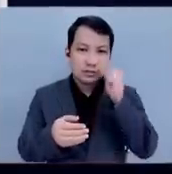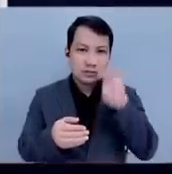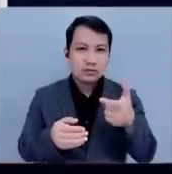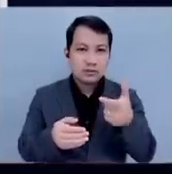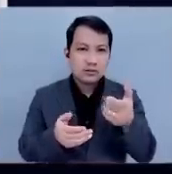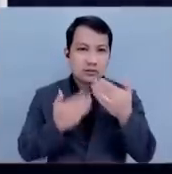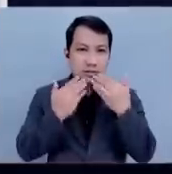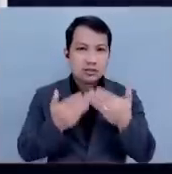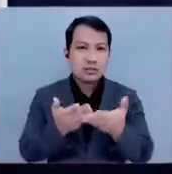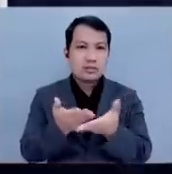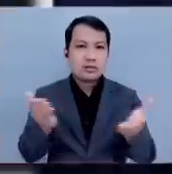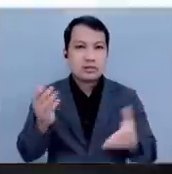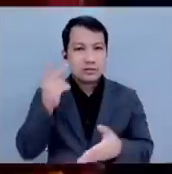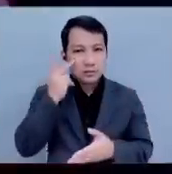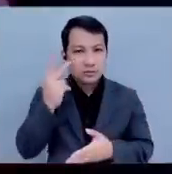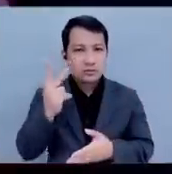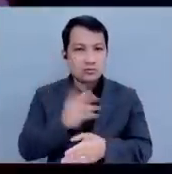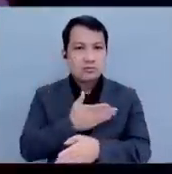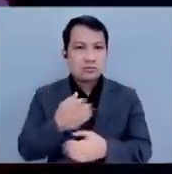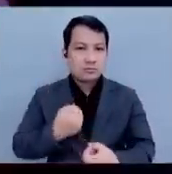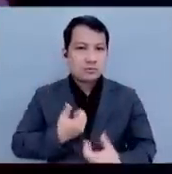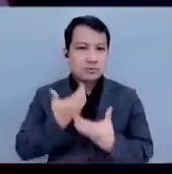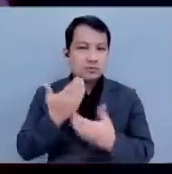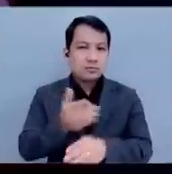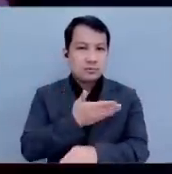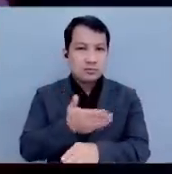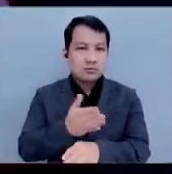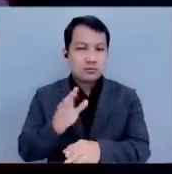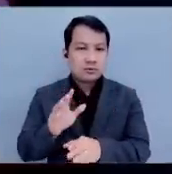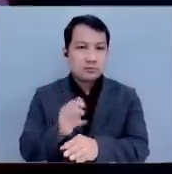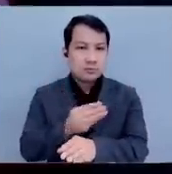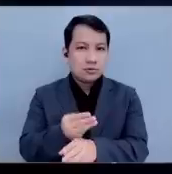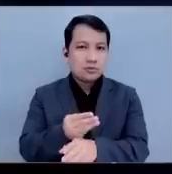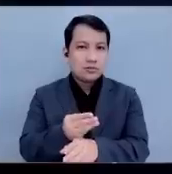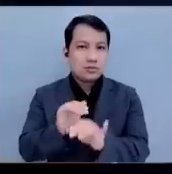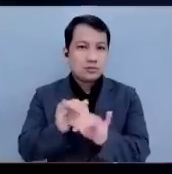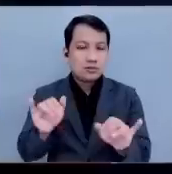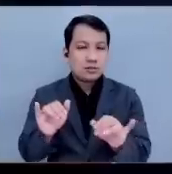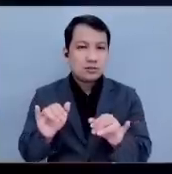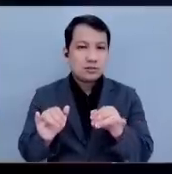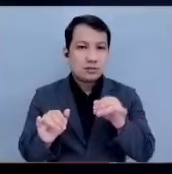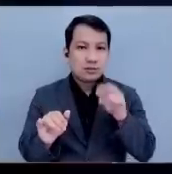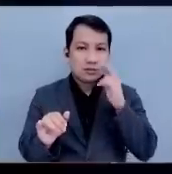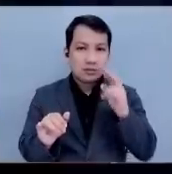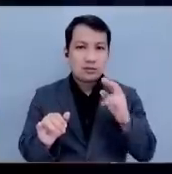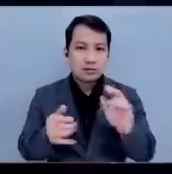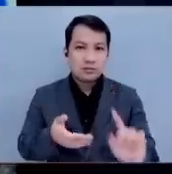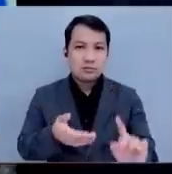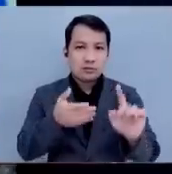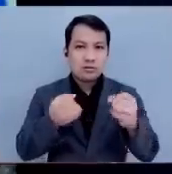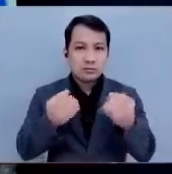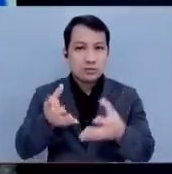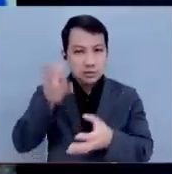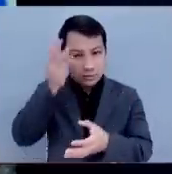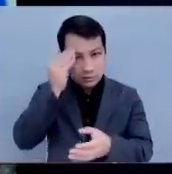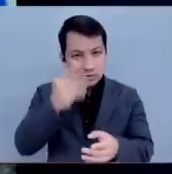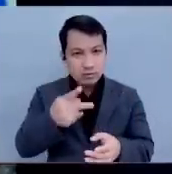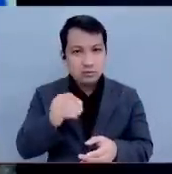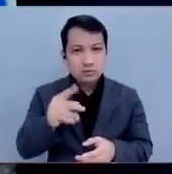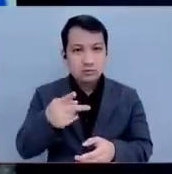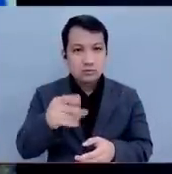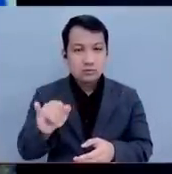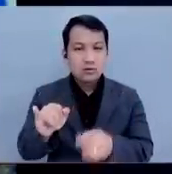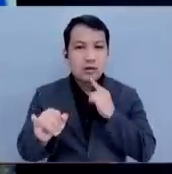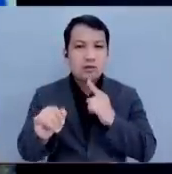kay Cocoy sa pagbabahagi ng kanyang talento sa mundo ng musika. Maging ang pop star royalty raw. Maraming natutunan kay Cocoy, lalo na pagdating